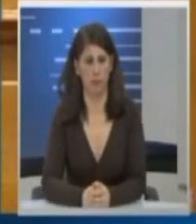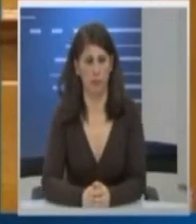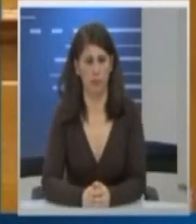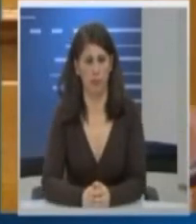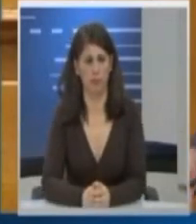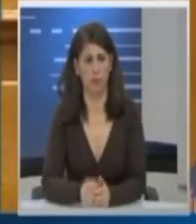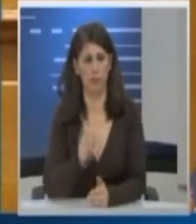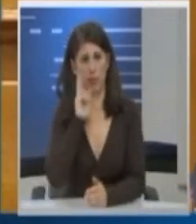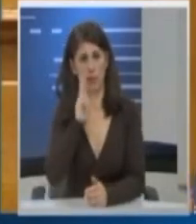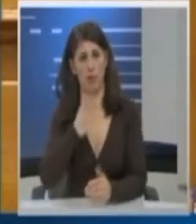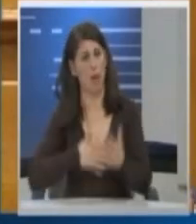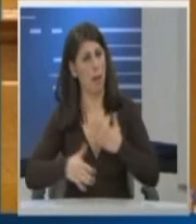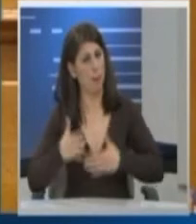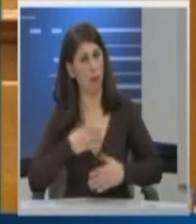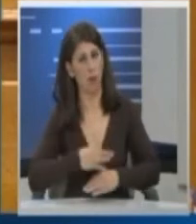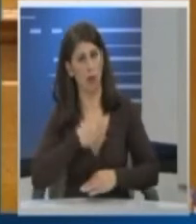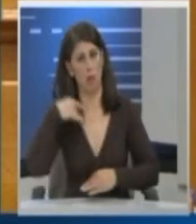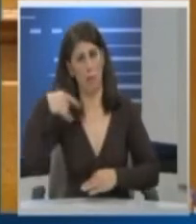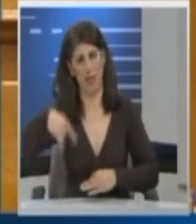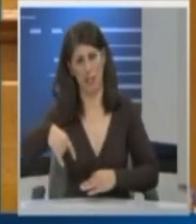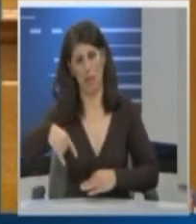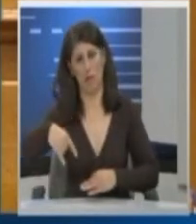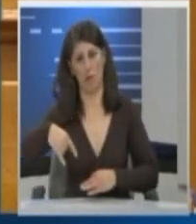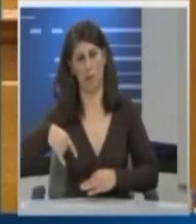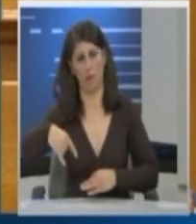Βλέπω τον αγαπητό τον κύριο Παρασκευόπουλο.